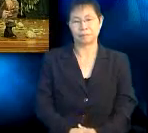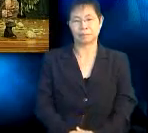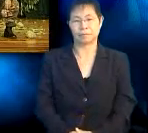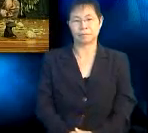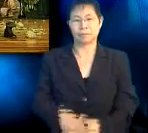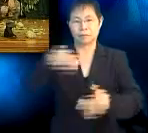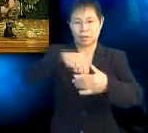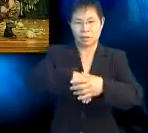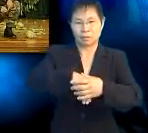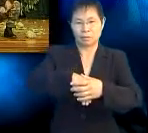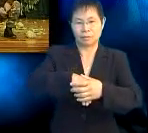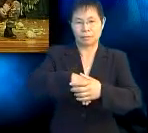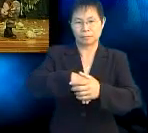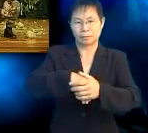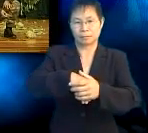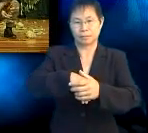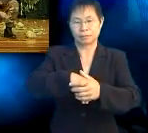Di dalamnya,